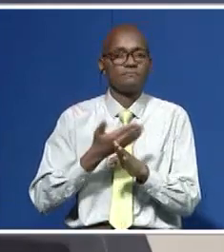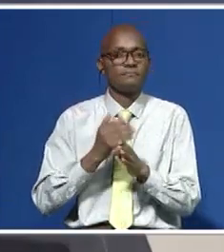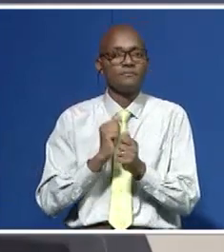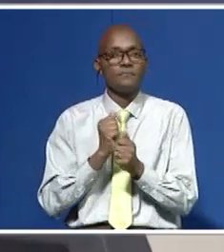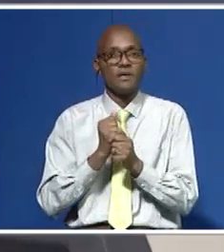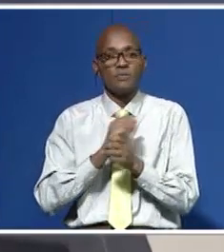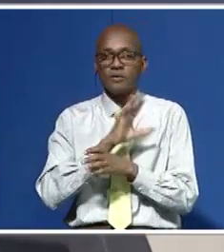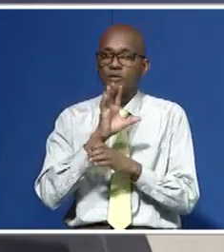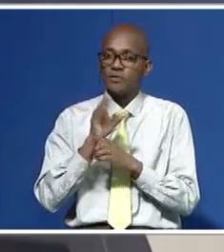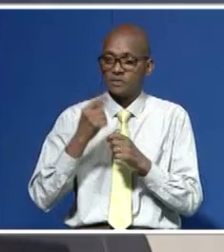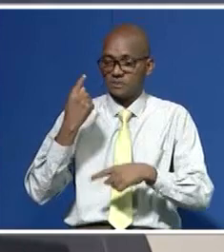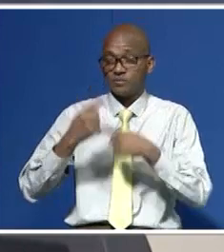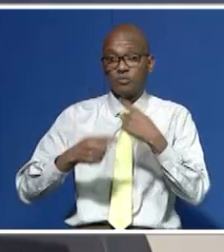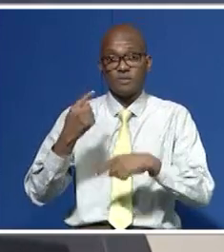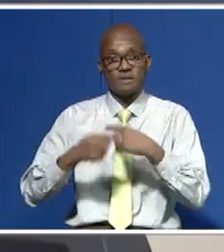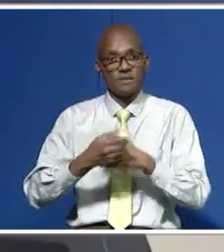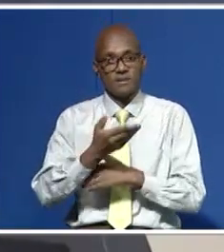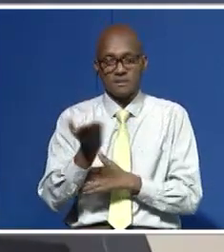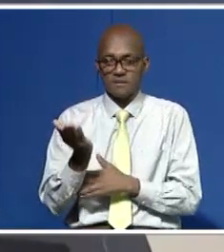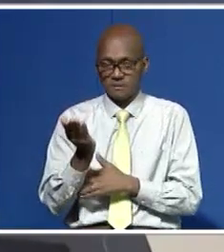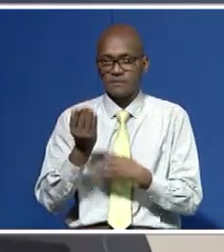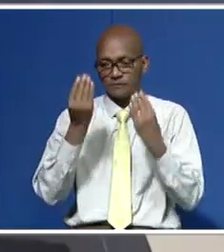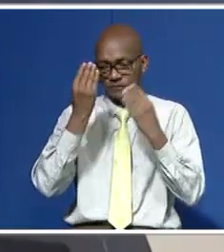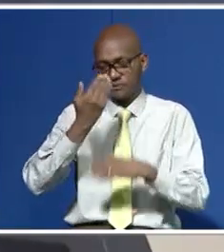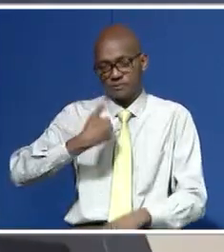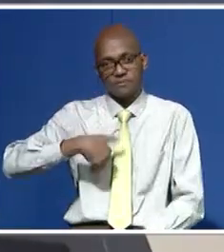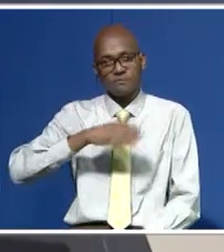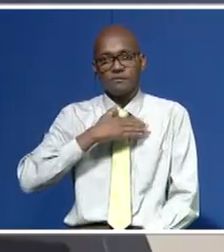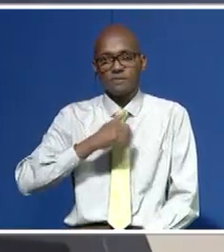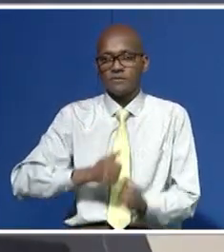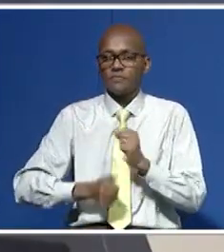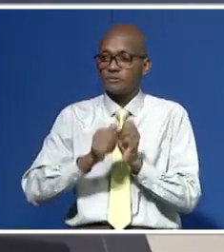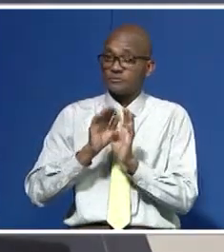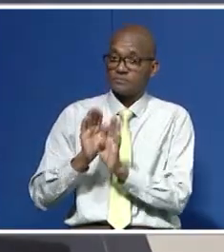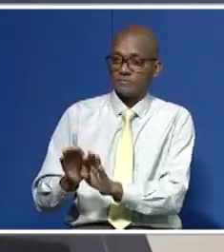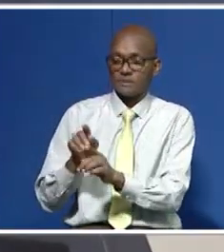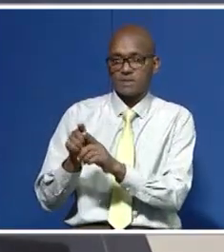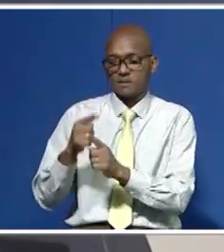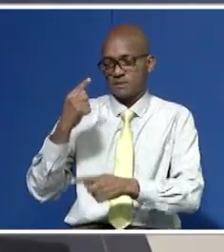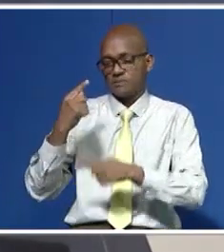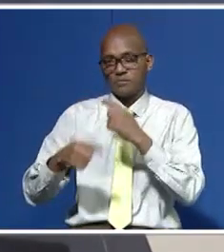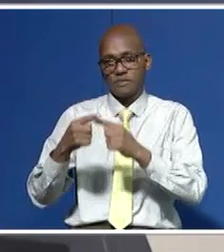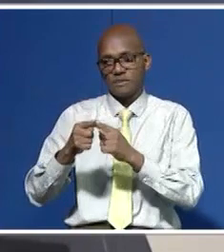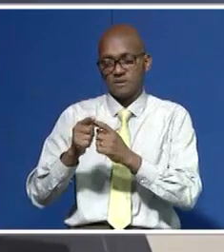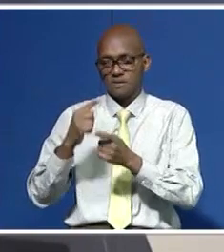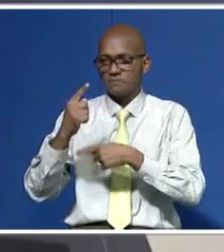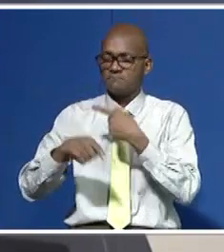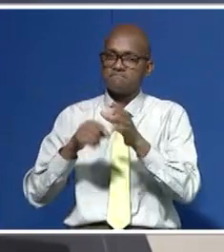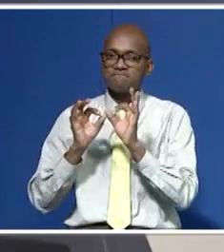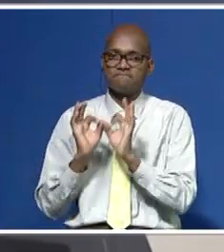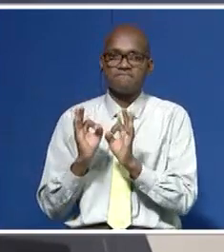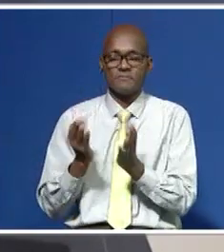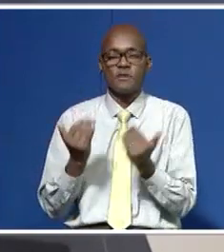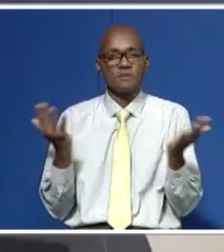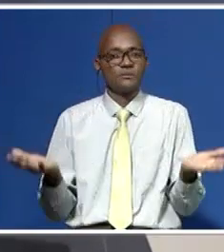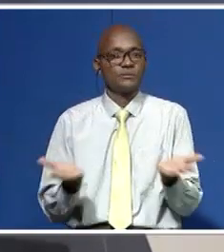ya kidiplomasia. Mimi nafikiri hii ni fundisho kwa viongozi waliobaki kwamba diplomasia ikishikwa vizuri tunaweza kuwa tuna maendeleo